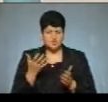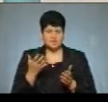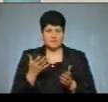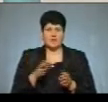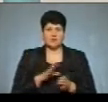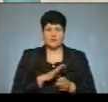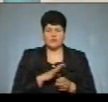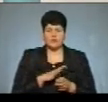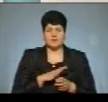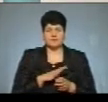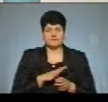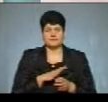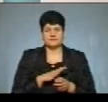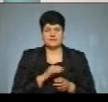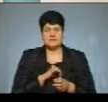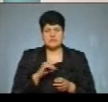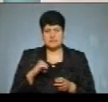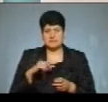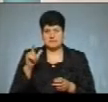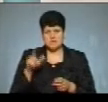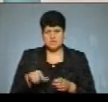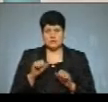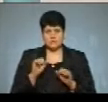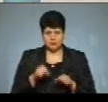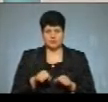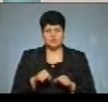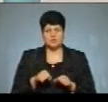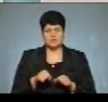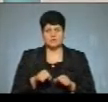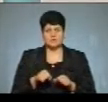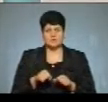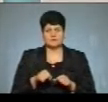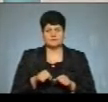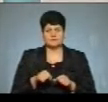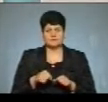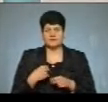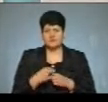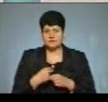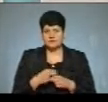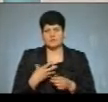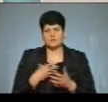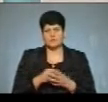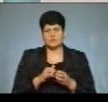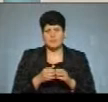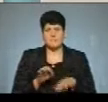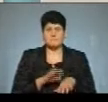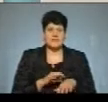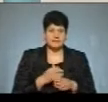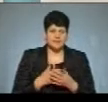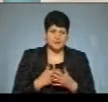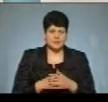Іноді сам пацієнт може справитися з своєю проблемою, з болем, чи там,